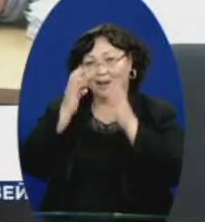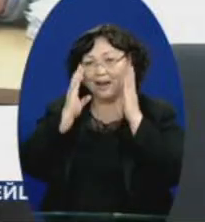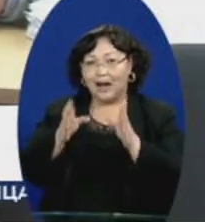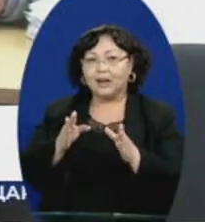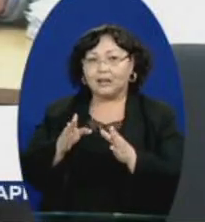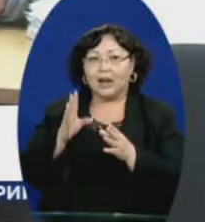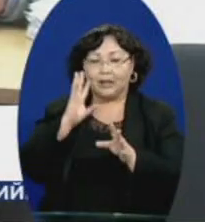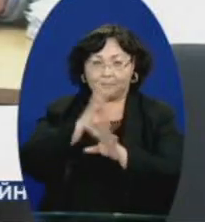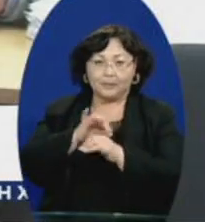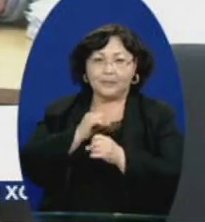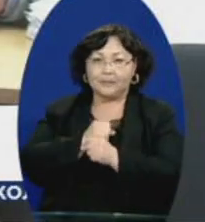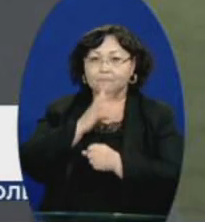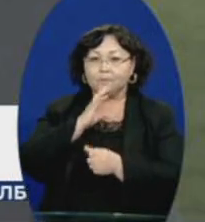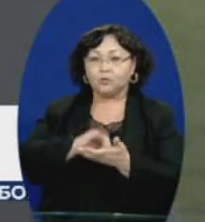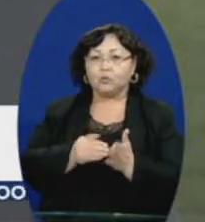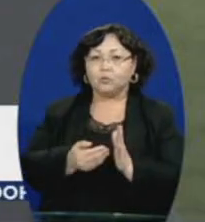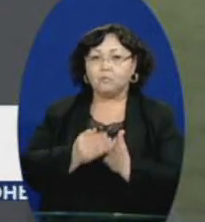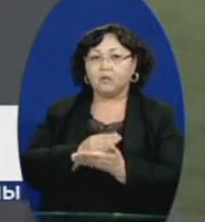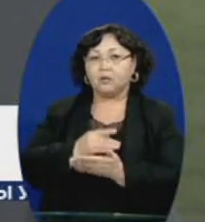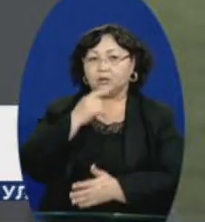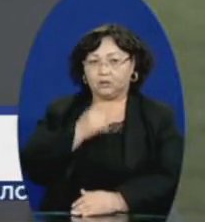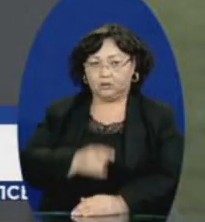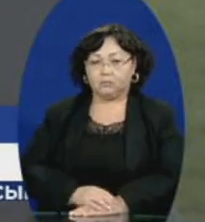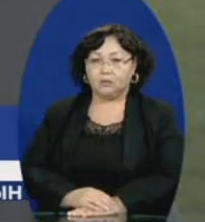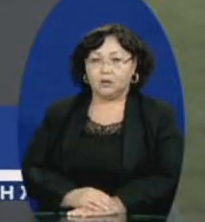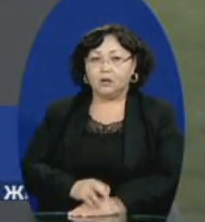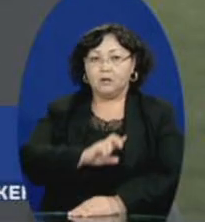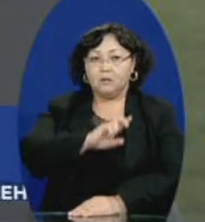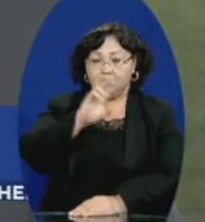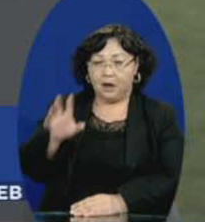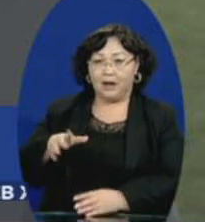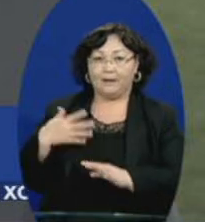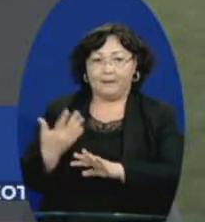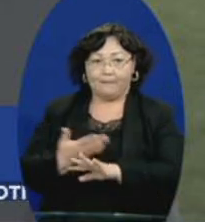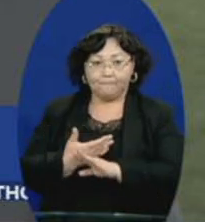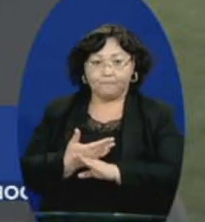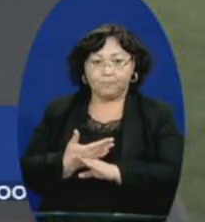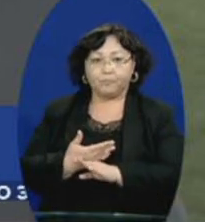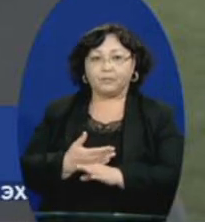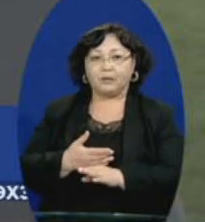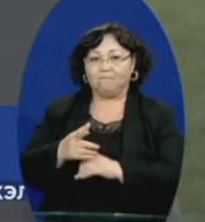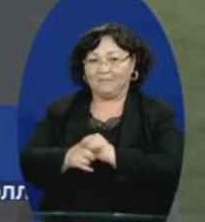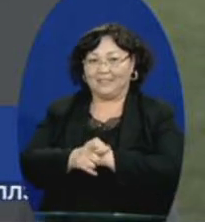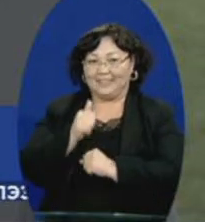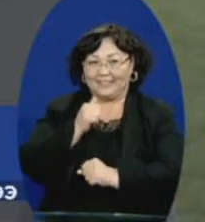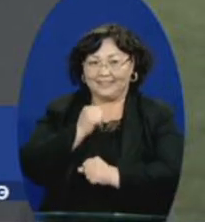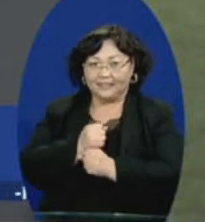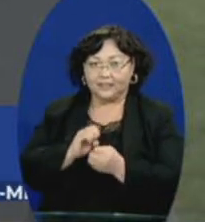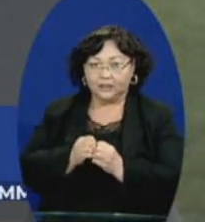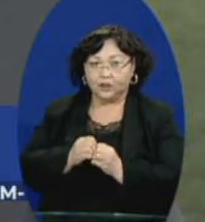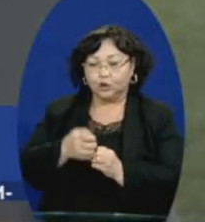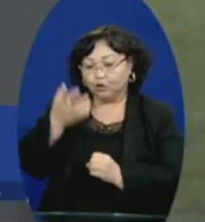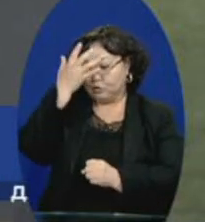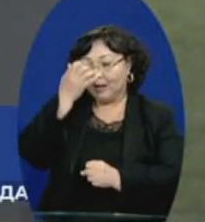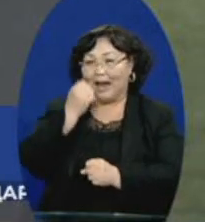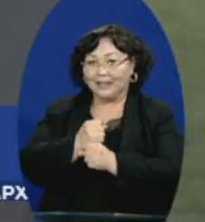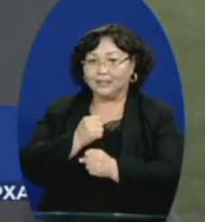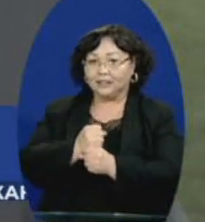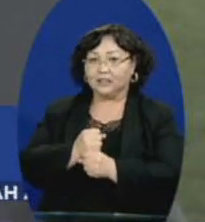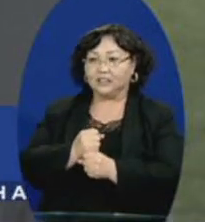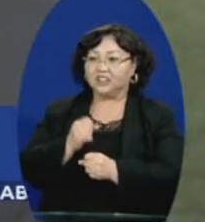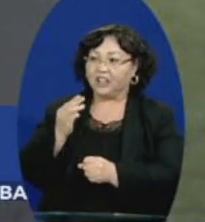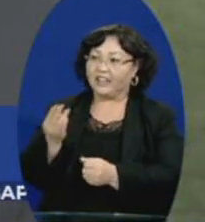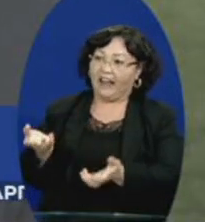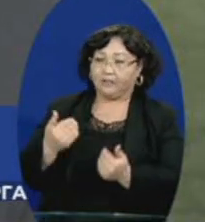байгаа тухай онцоллоо. Байгаль хамгааллын тал дээр хамгийн сайн мэрэгсэн хүмүүс ажиллаад байдаг. Яг төрийн албан шалгалтанд орохоор заавал хөл эрх